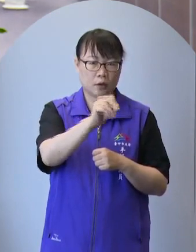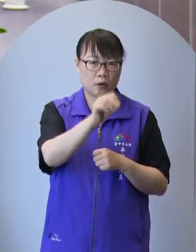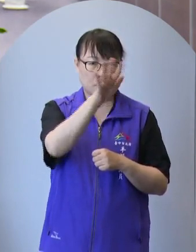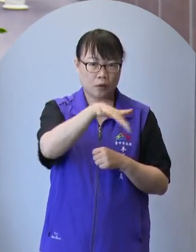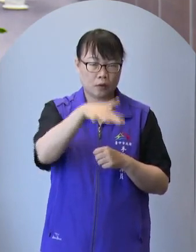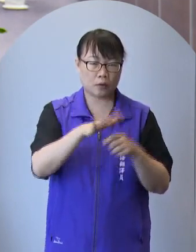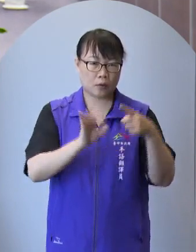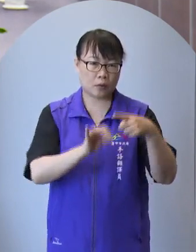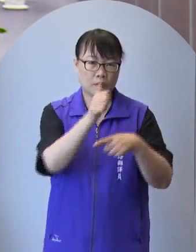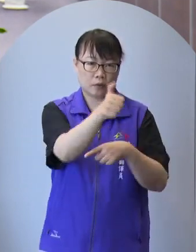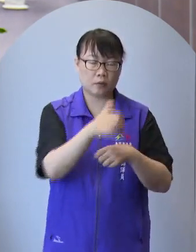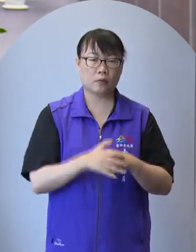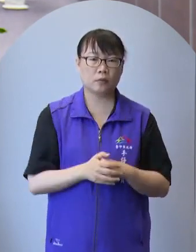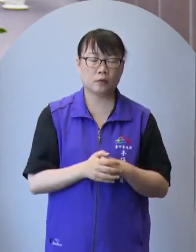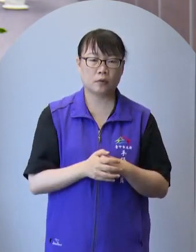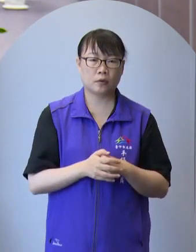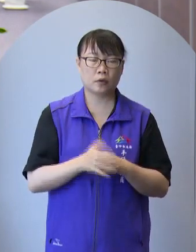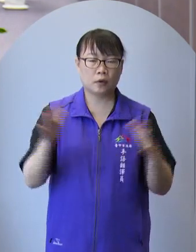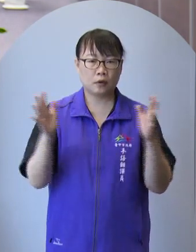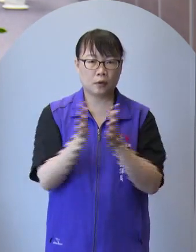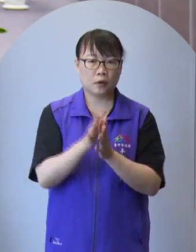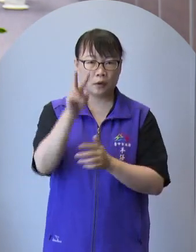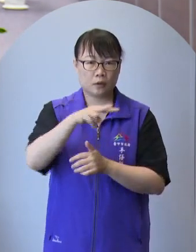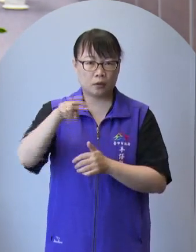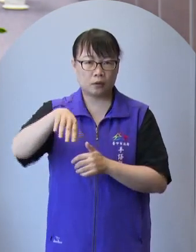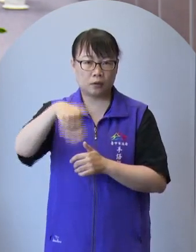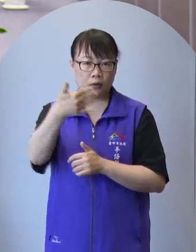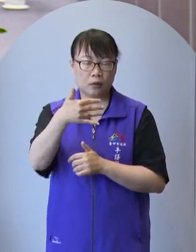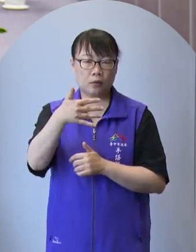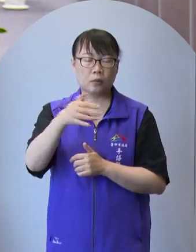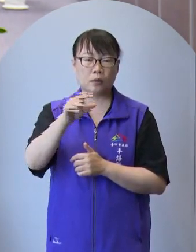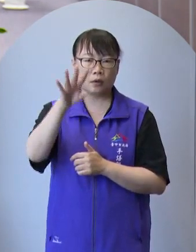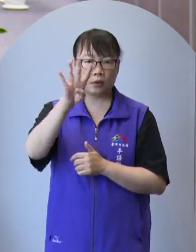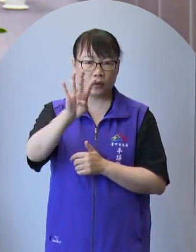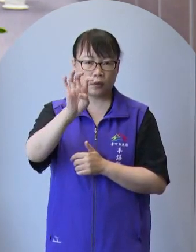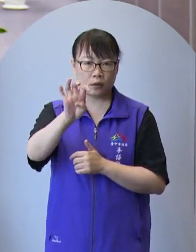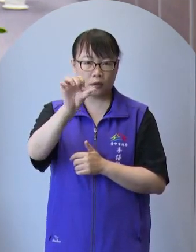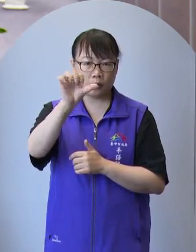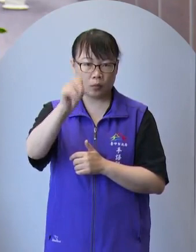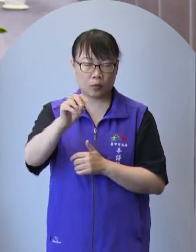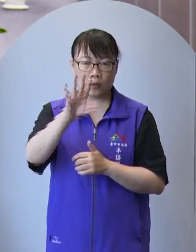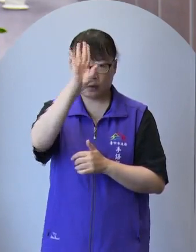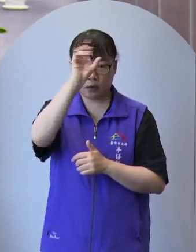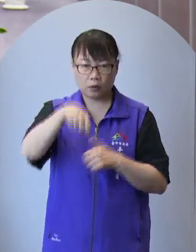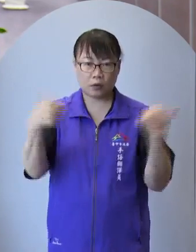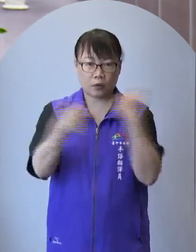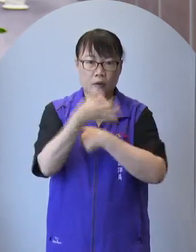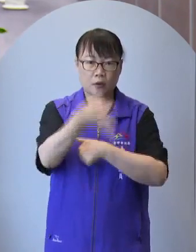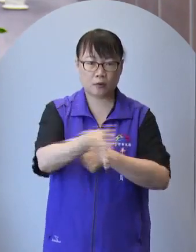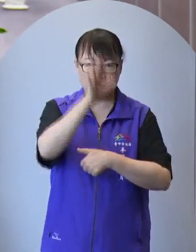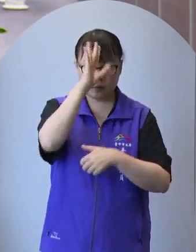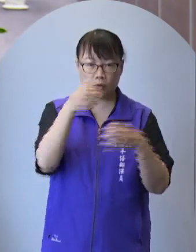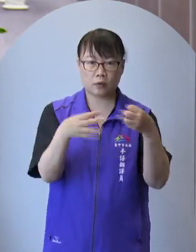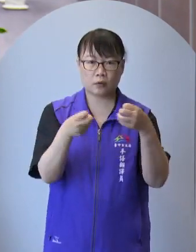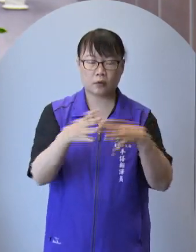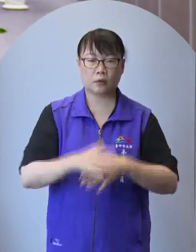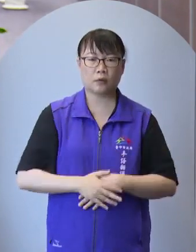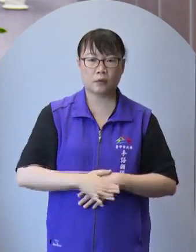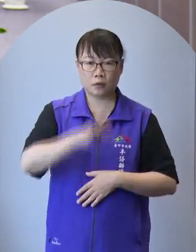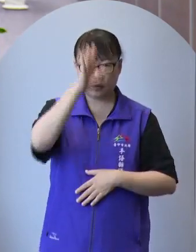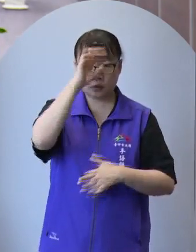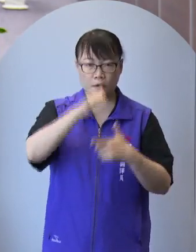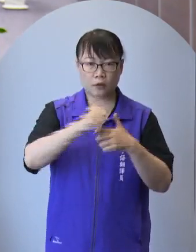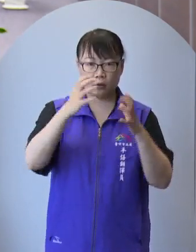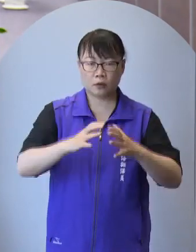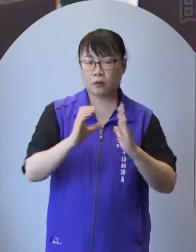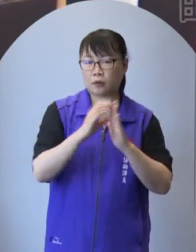1272万5000元，比例50%，合计2545万元。你请同意办理先行垫付，敬请审议，请建设